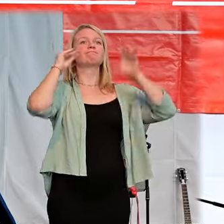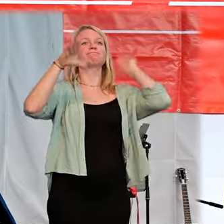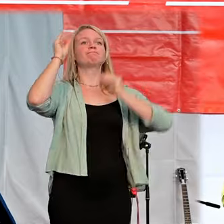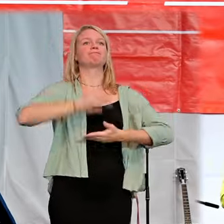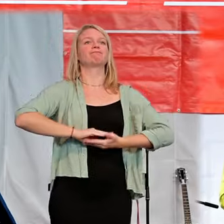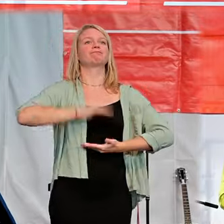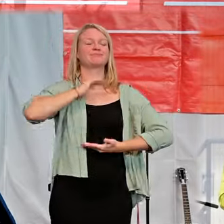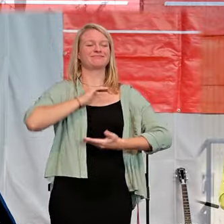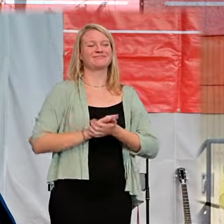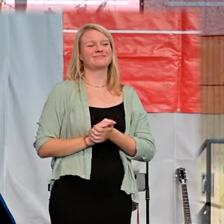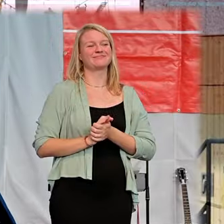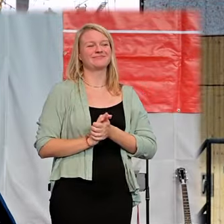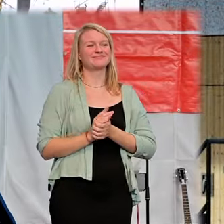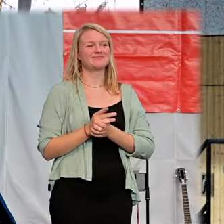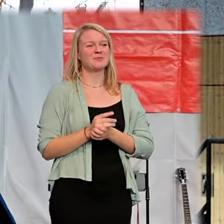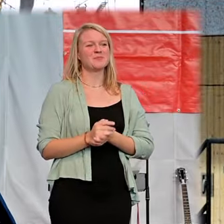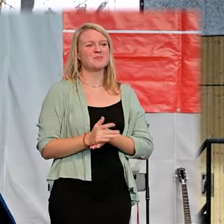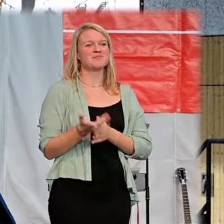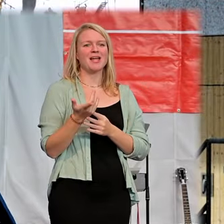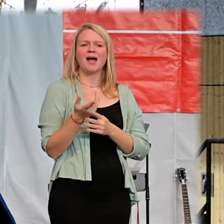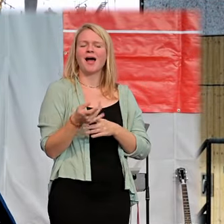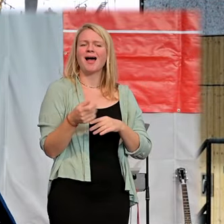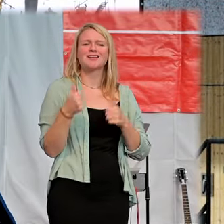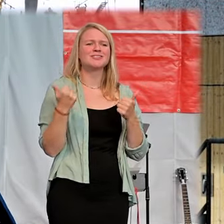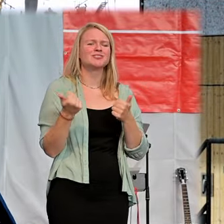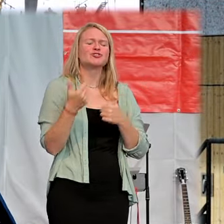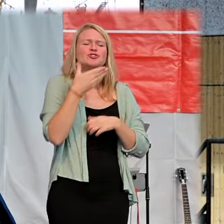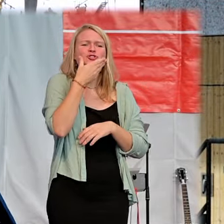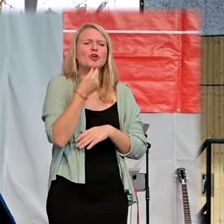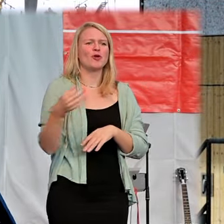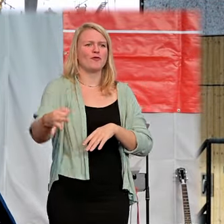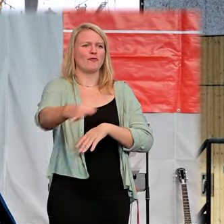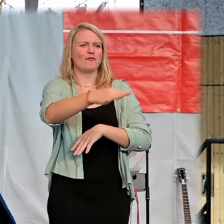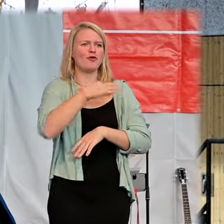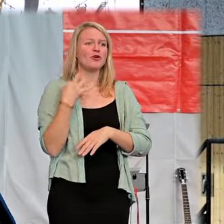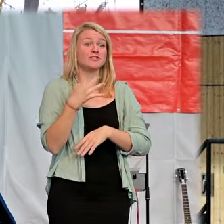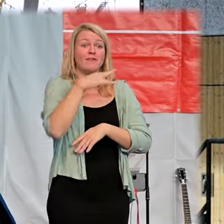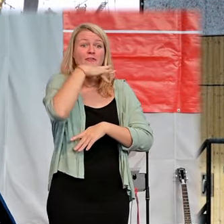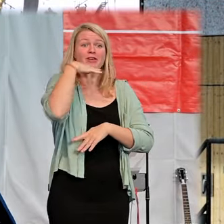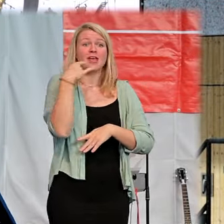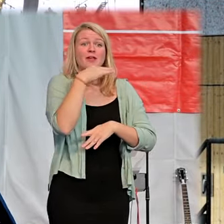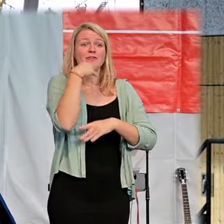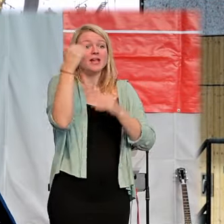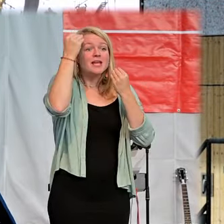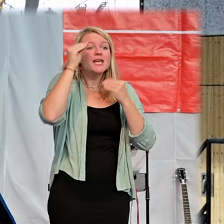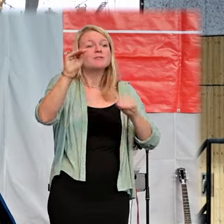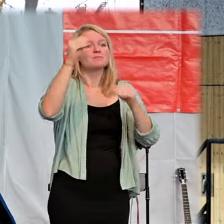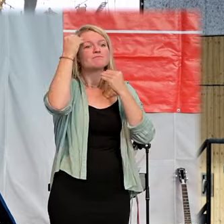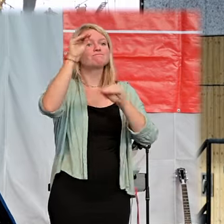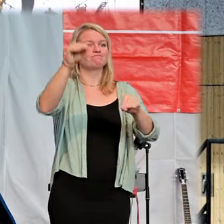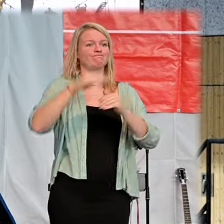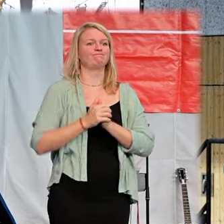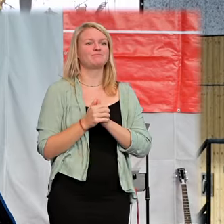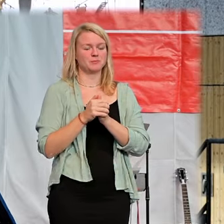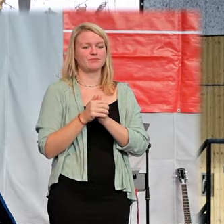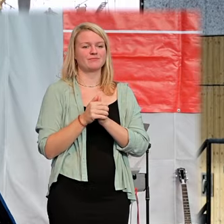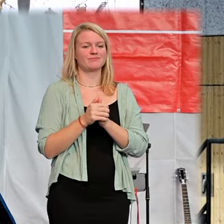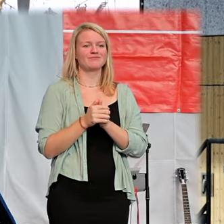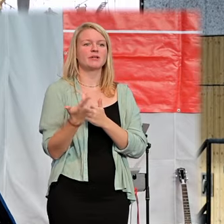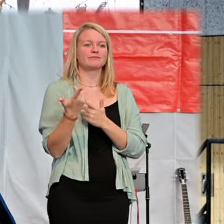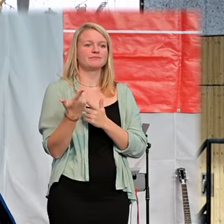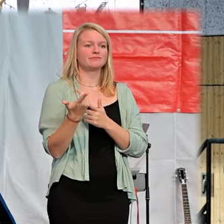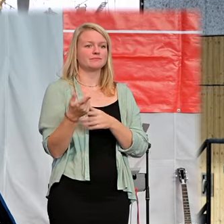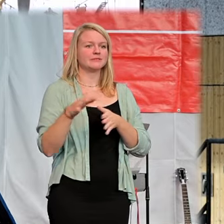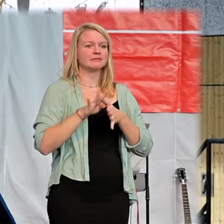so konzentriert haben. 3 Bibelarbeiten und eine Predigt, und der rote Faden ist immer dieses eine